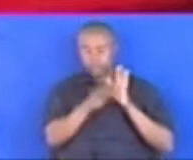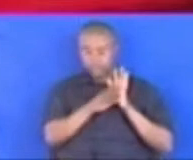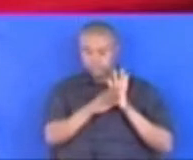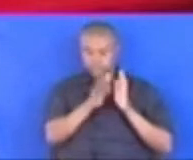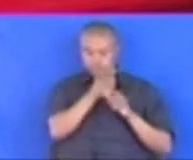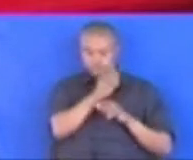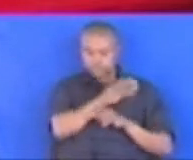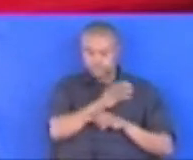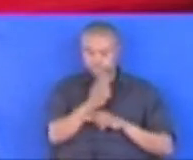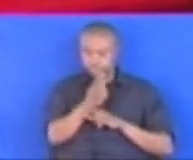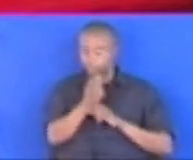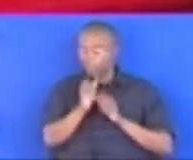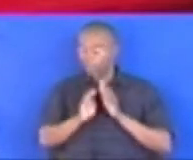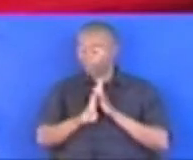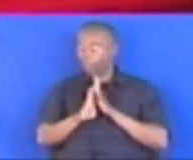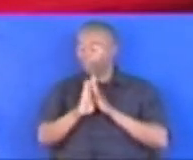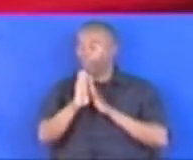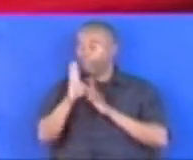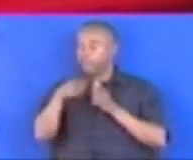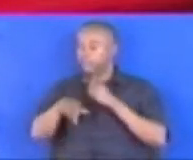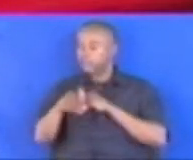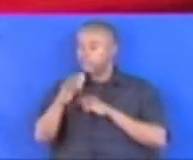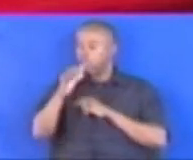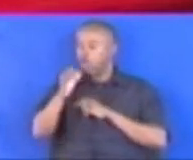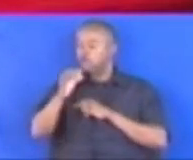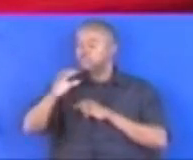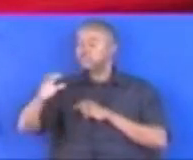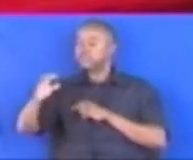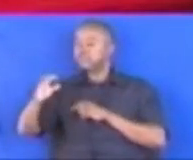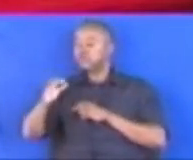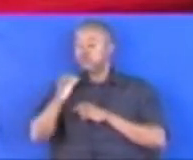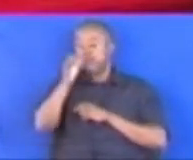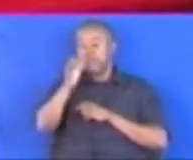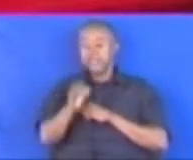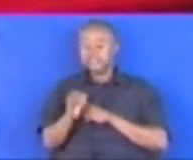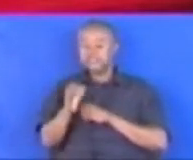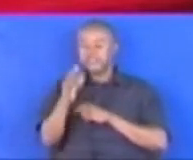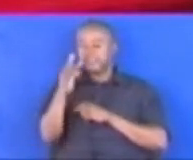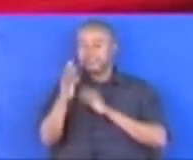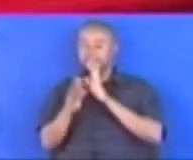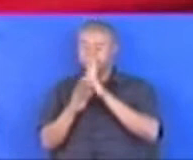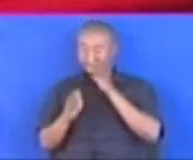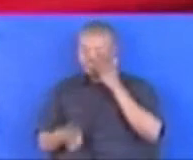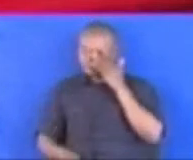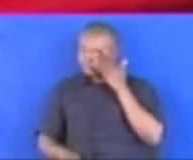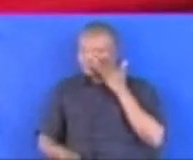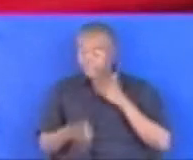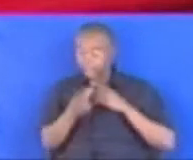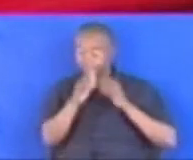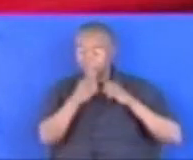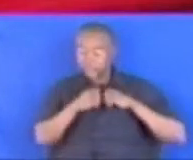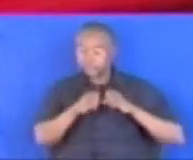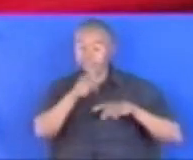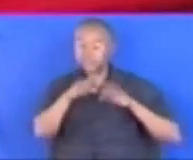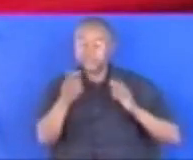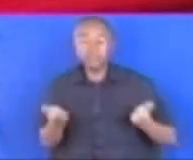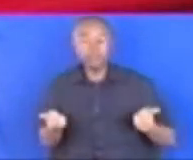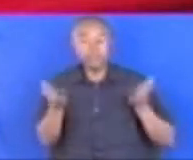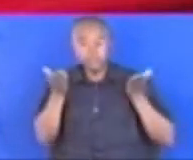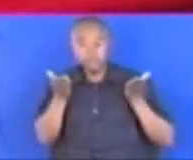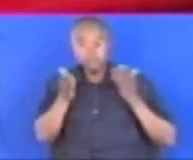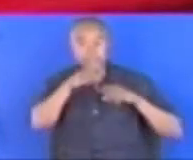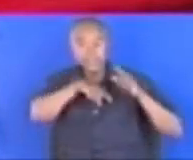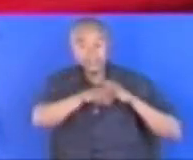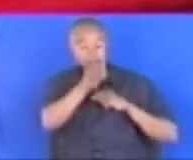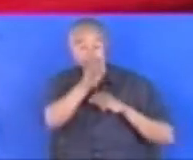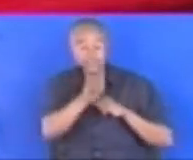2020-2021. Ongezeko zaidi ni kwenye OC kwa 39%. Fedha za utekelezaji wa miradi ya maendeleo kutoka ndani